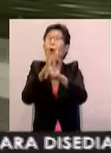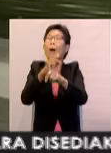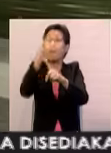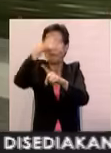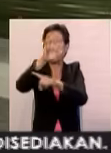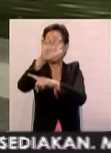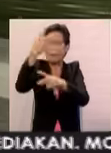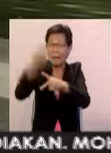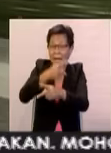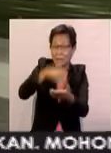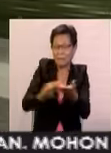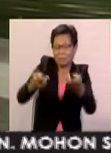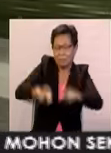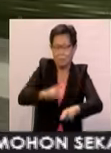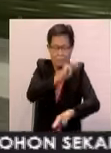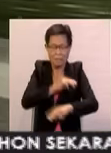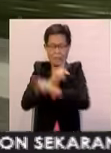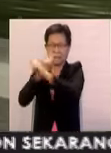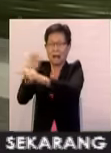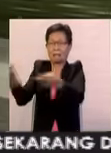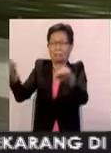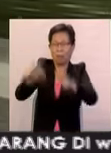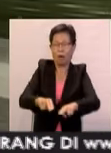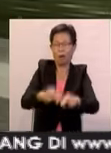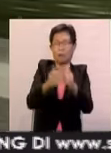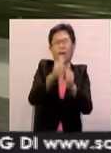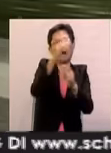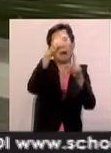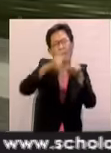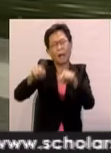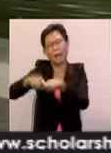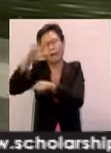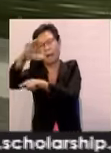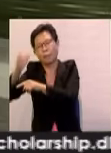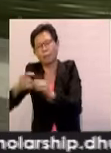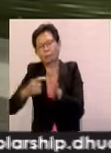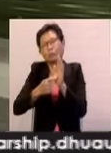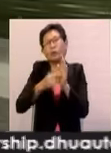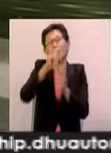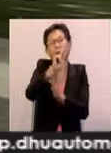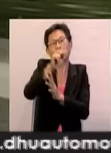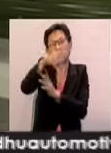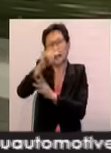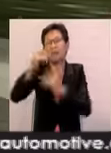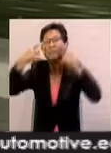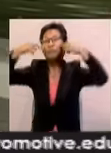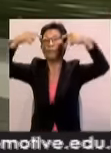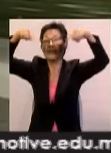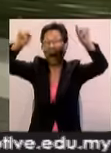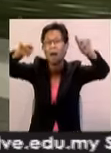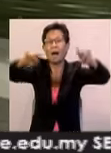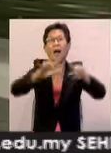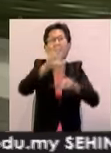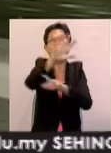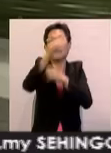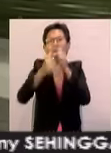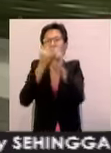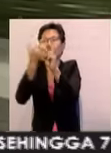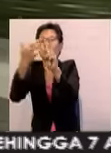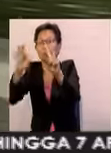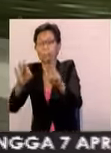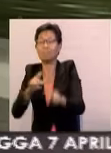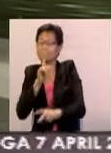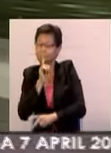ini yang dimeterai Kementerian Pertahanan dengan pelbagai syarikat menjadi penanda aras kejayaan 5 2019.